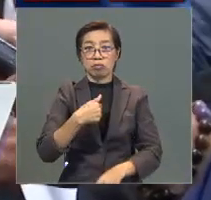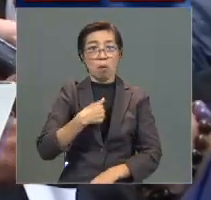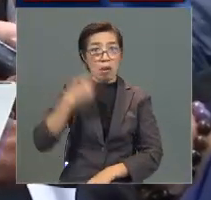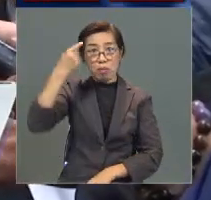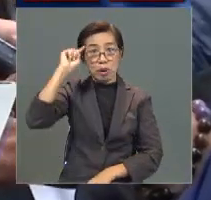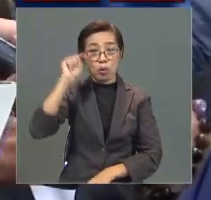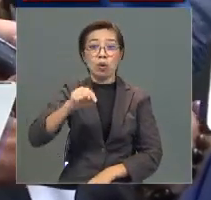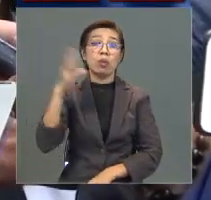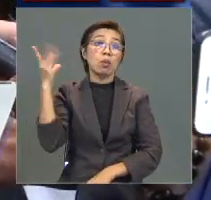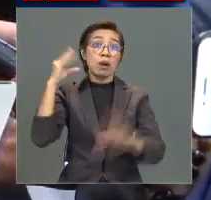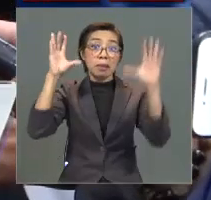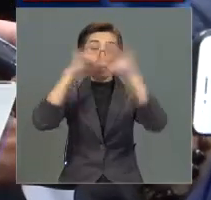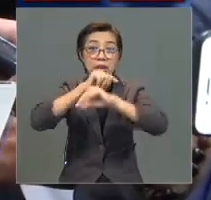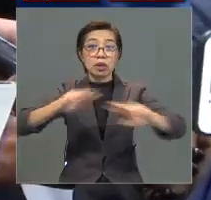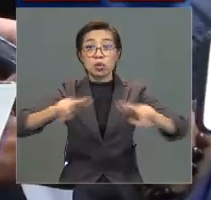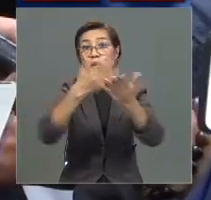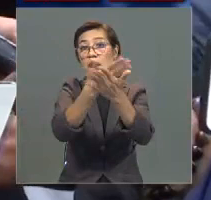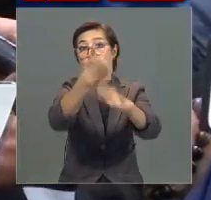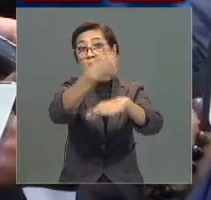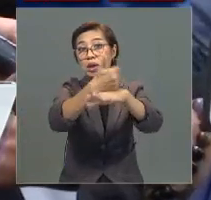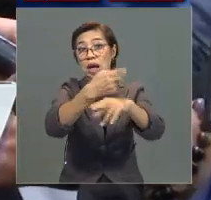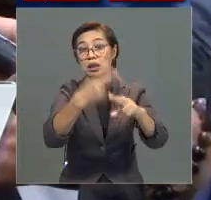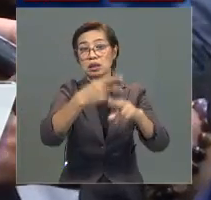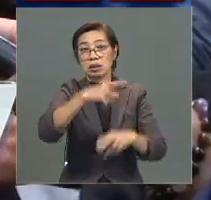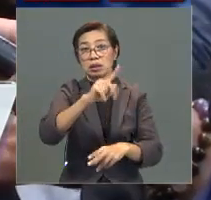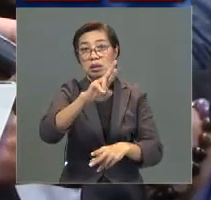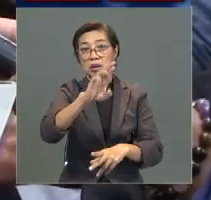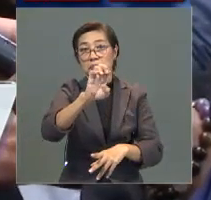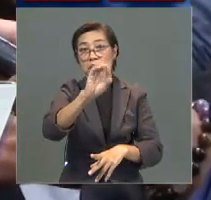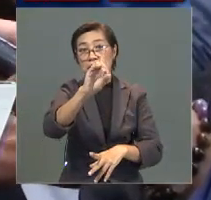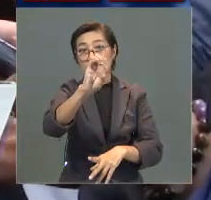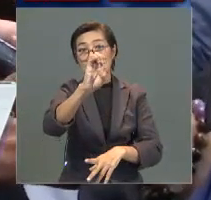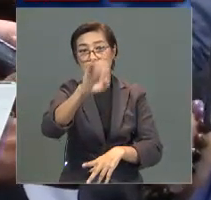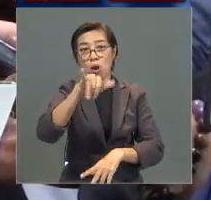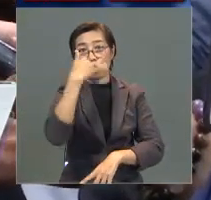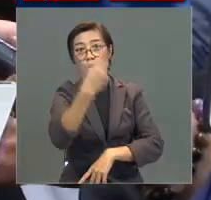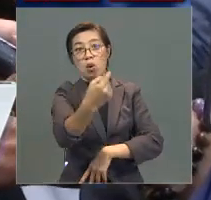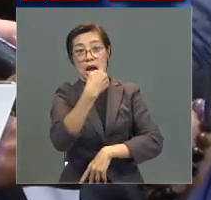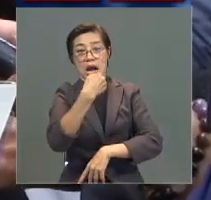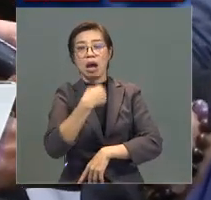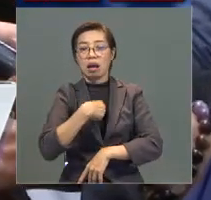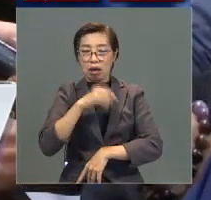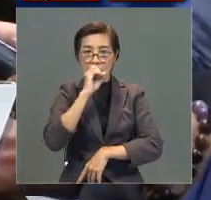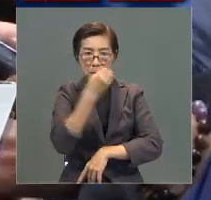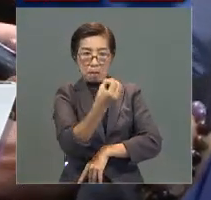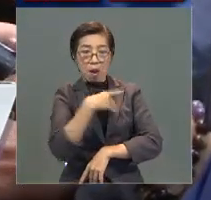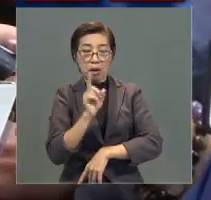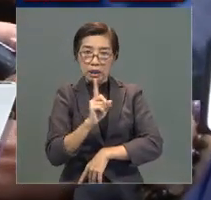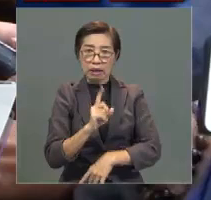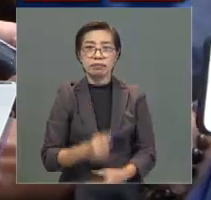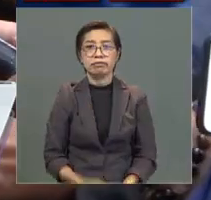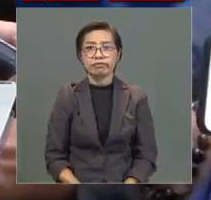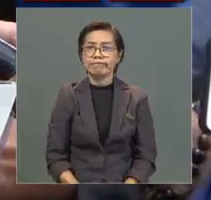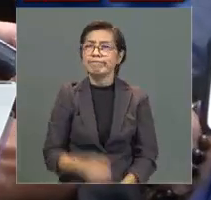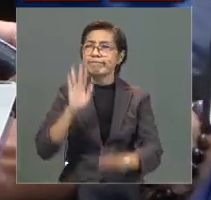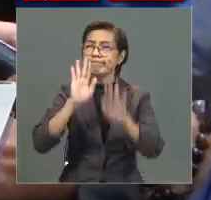ราบเมื่อคืนนี้ท่านรัฐมนตรีว่าการกระทรวงการคลังท่านปรีดีดาวฉายได้โทรมานะครับบอกผมนะครับต